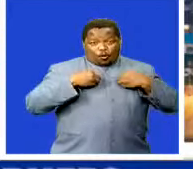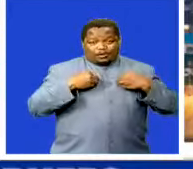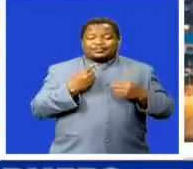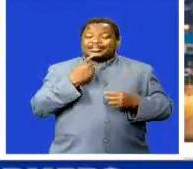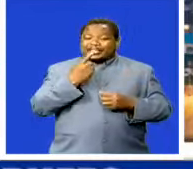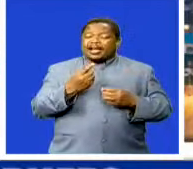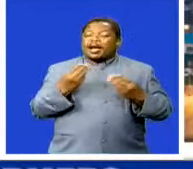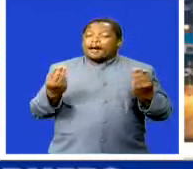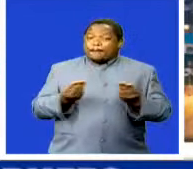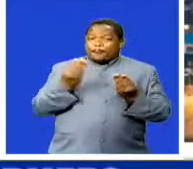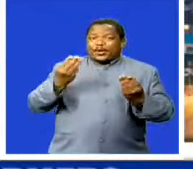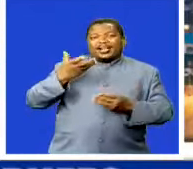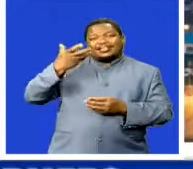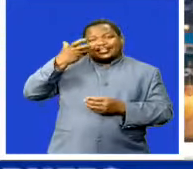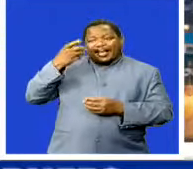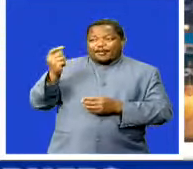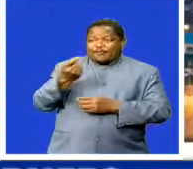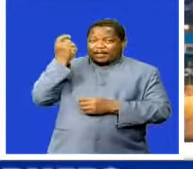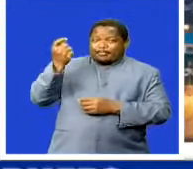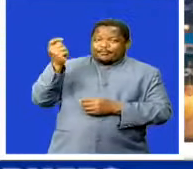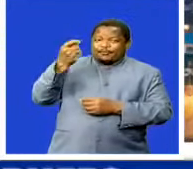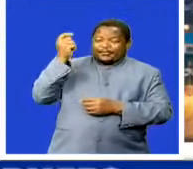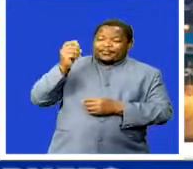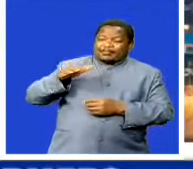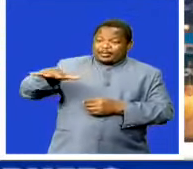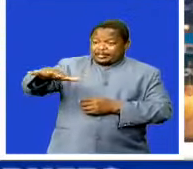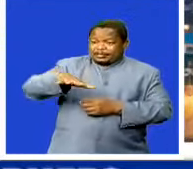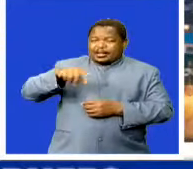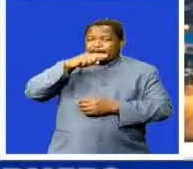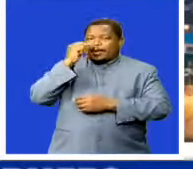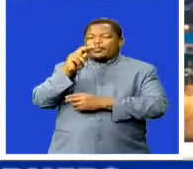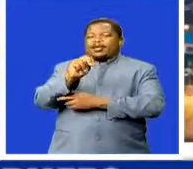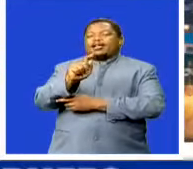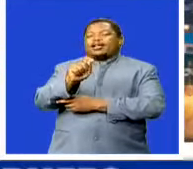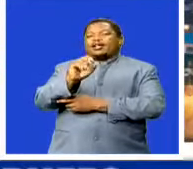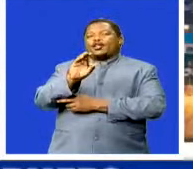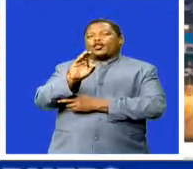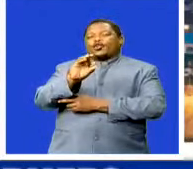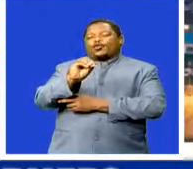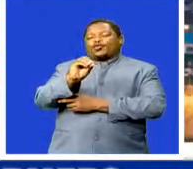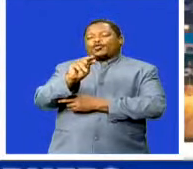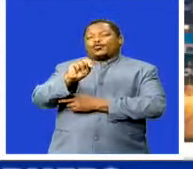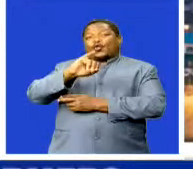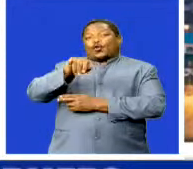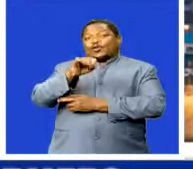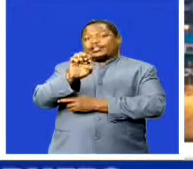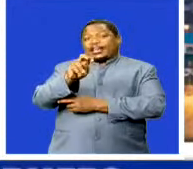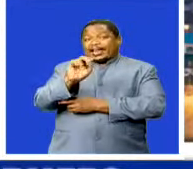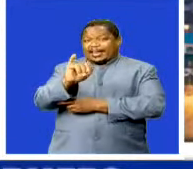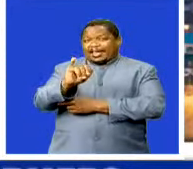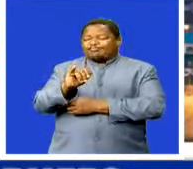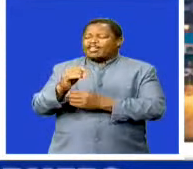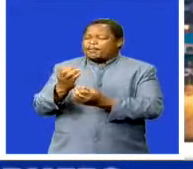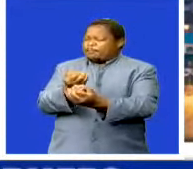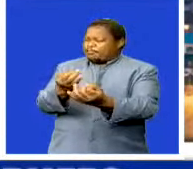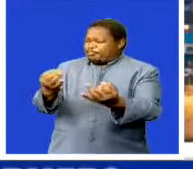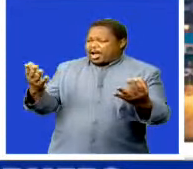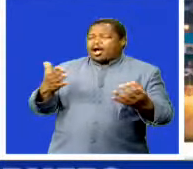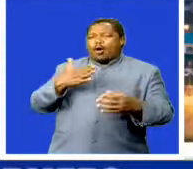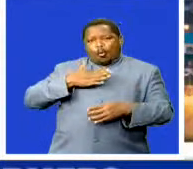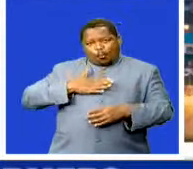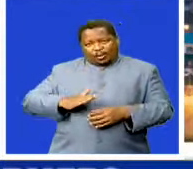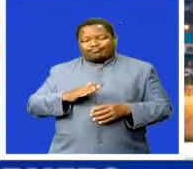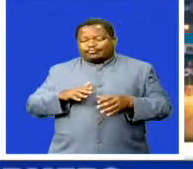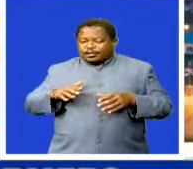labanye bakhanywa imali lekumele bayibhadale nakuqashwa ke leti gulumba labanye ke balabalimi bagcine sebalime ingcenye